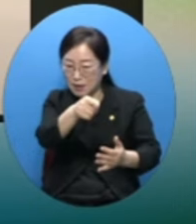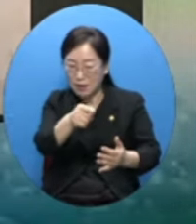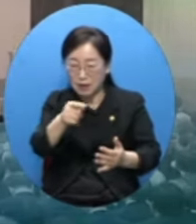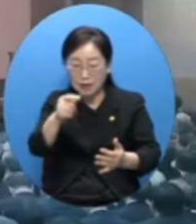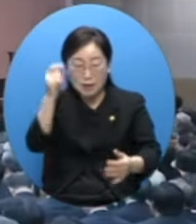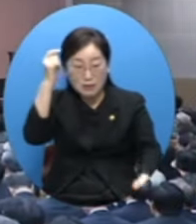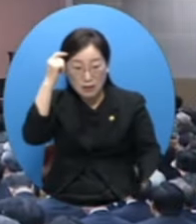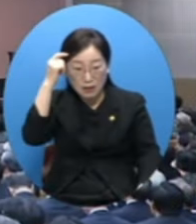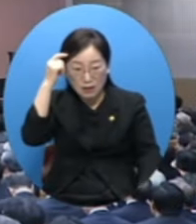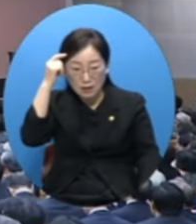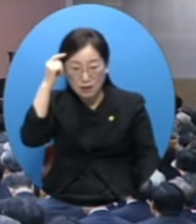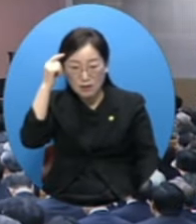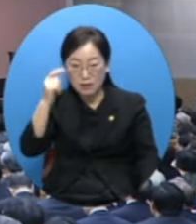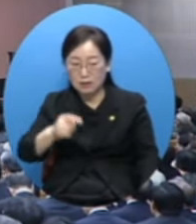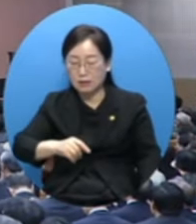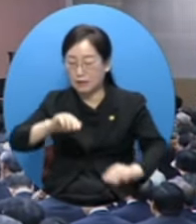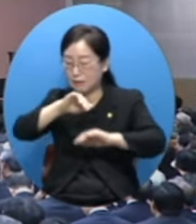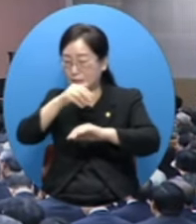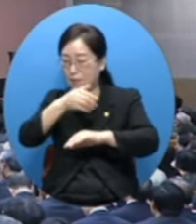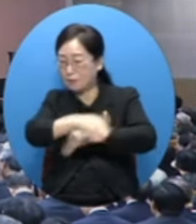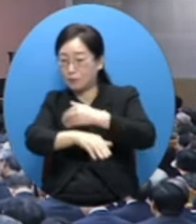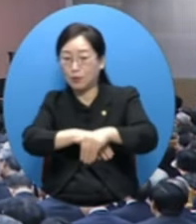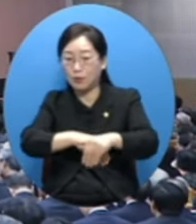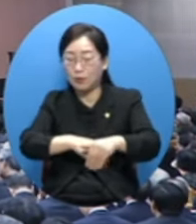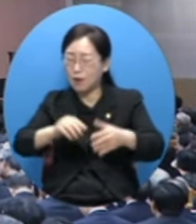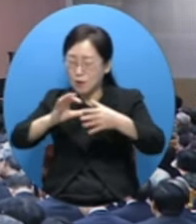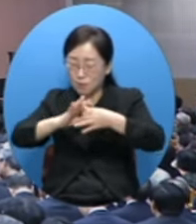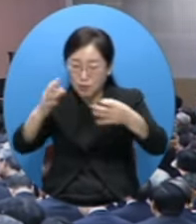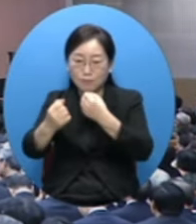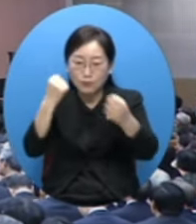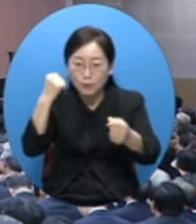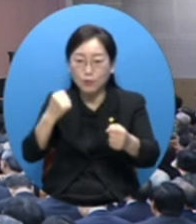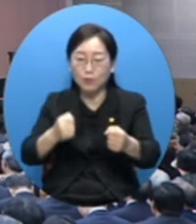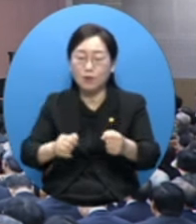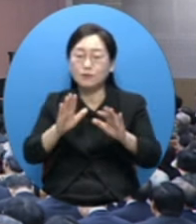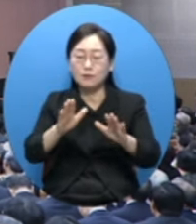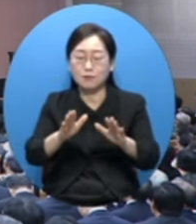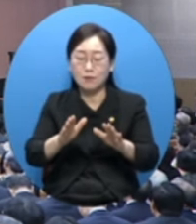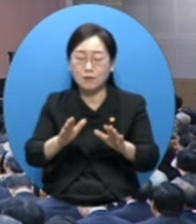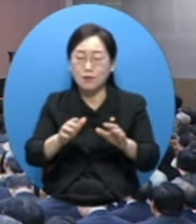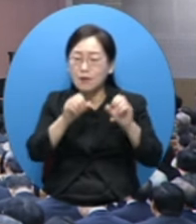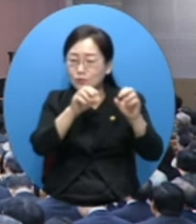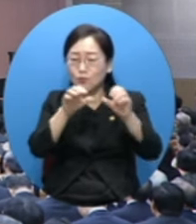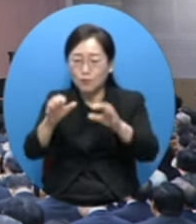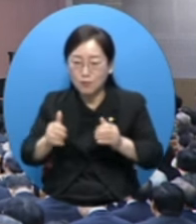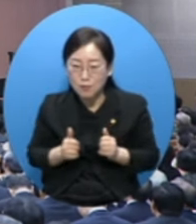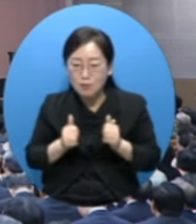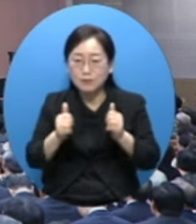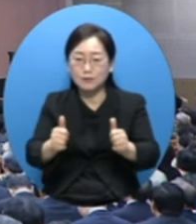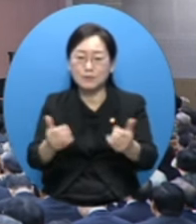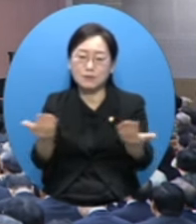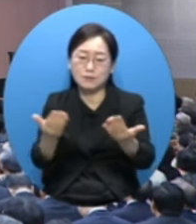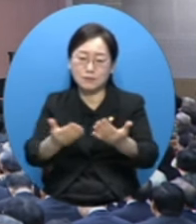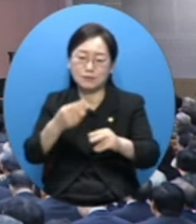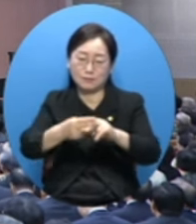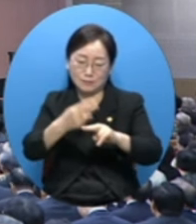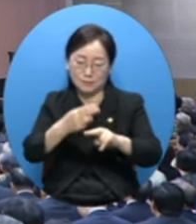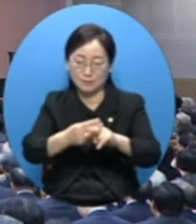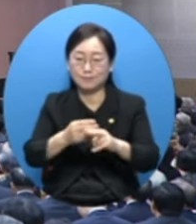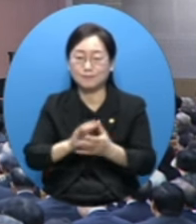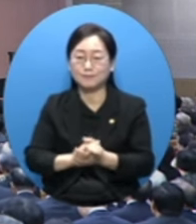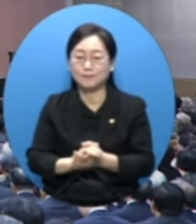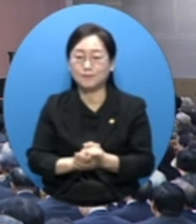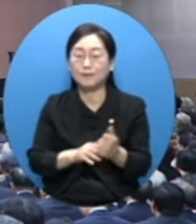흑인 청소년들에게 꿈과 희망을 주는 희망 전도사로서 지금도 그는 열심히 일하고 있습니다.